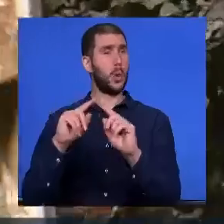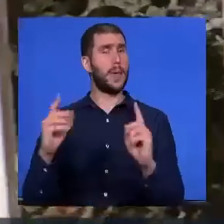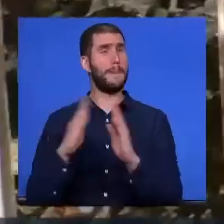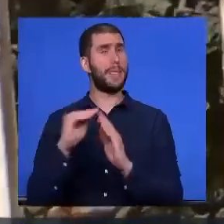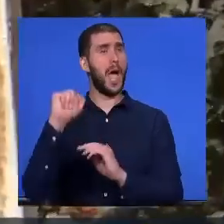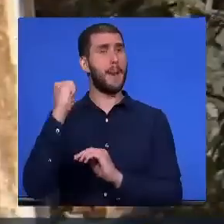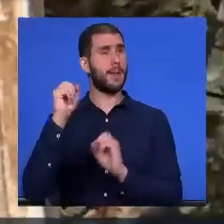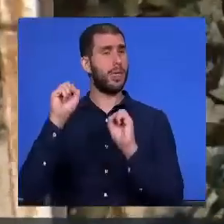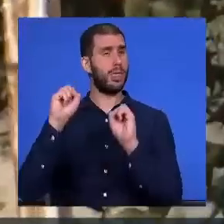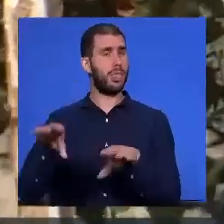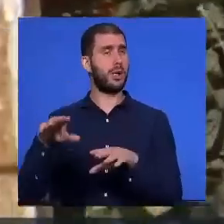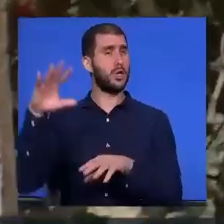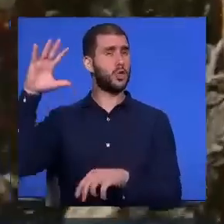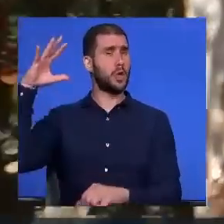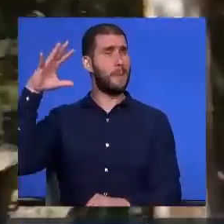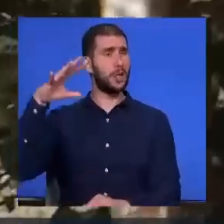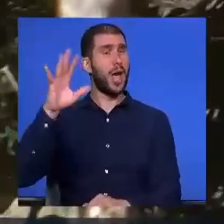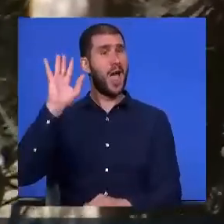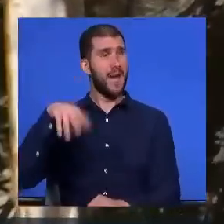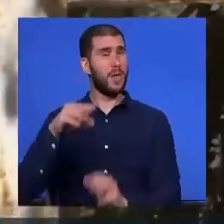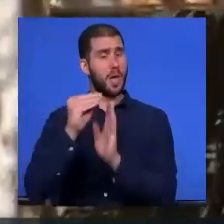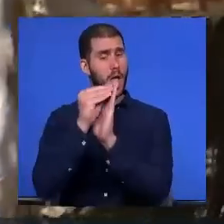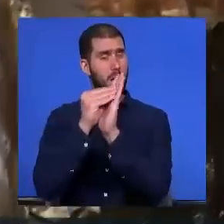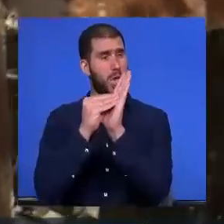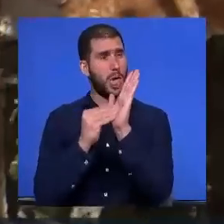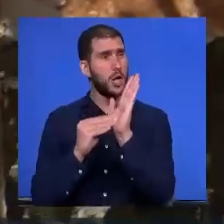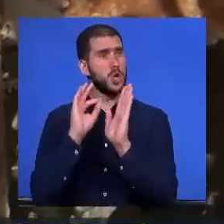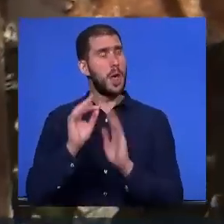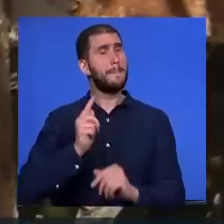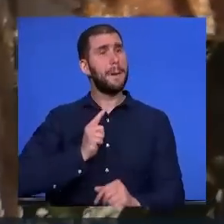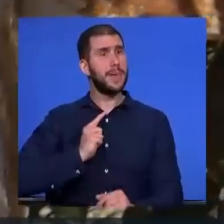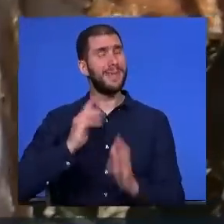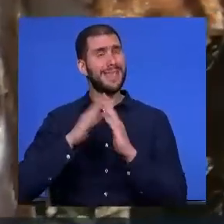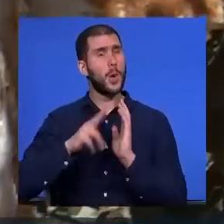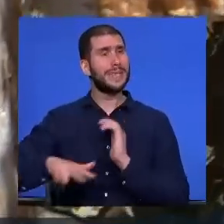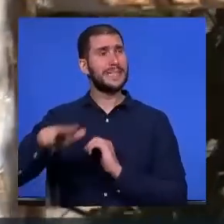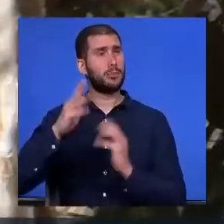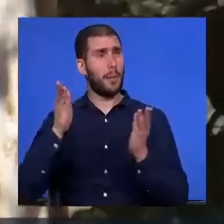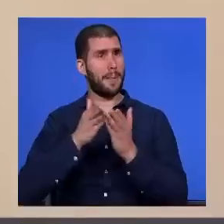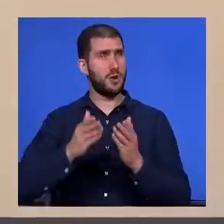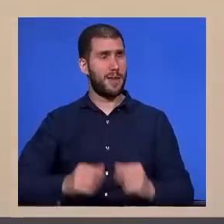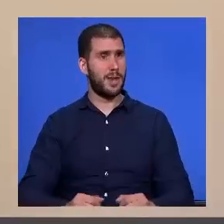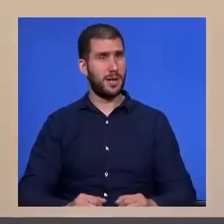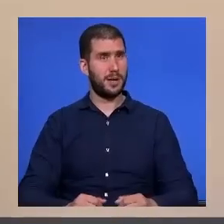עמידר נטושים בשמש למרות הרשימה הארוכה של הממתינים לדיור הציבורי בבאר שבע.